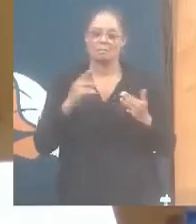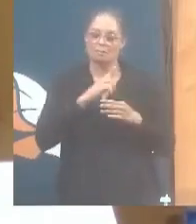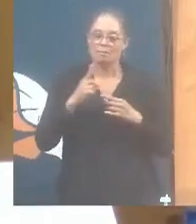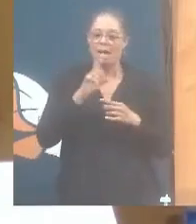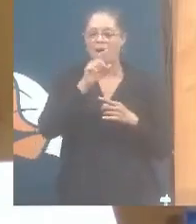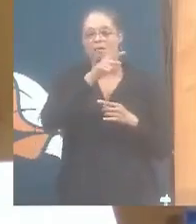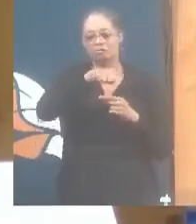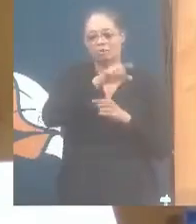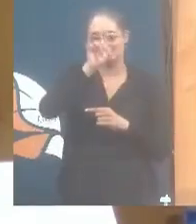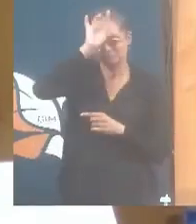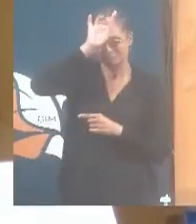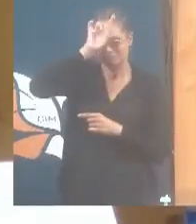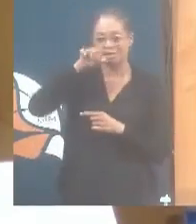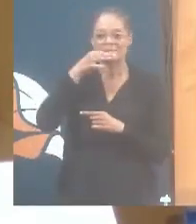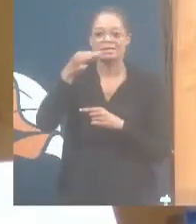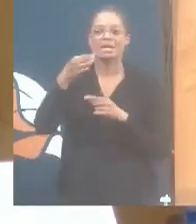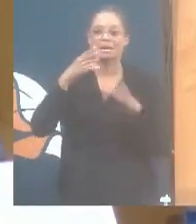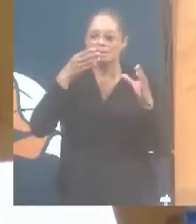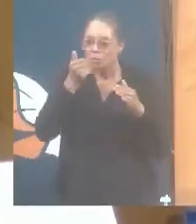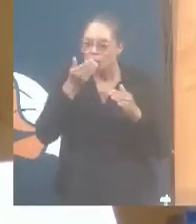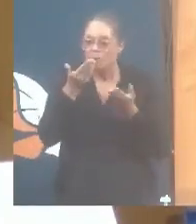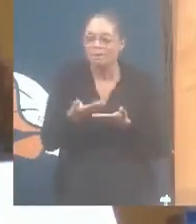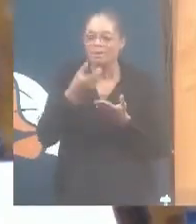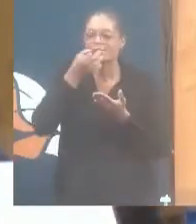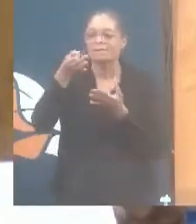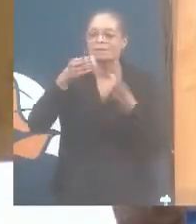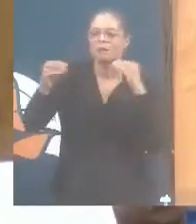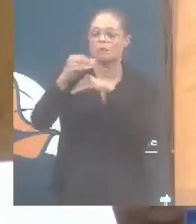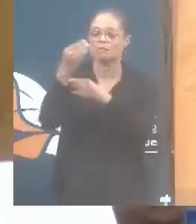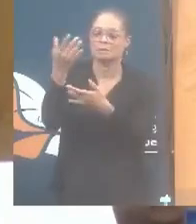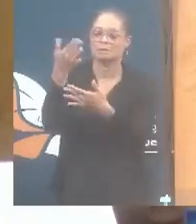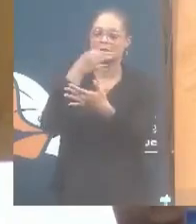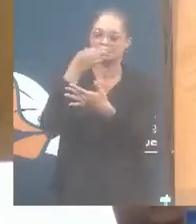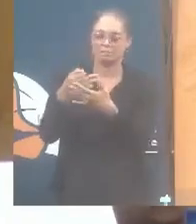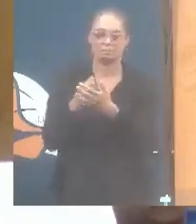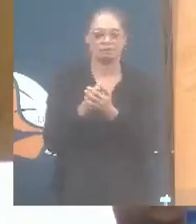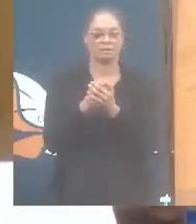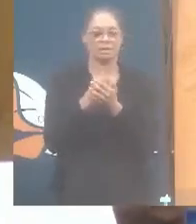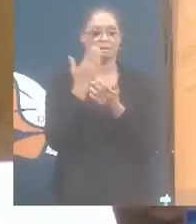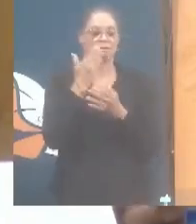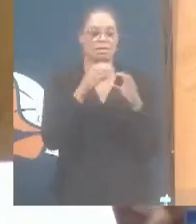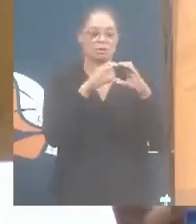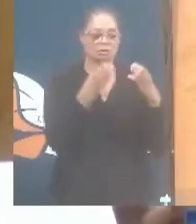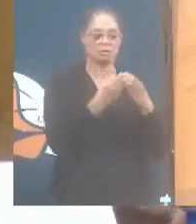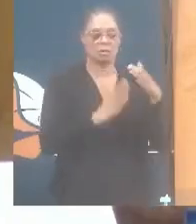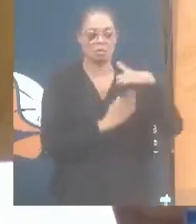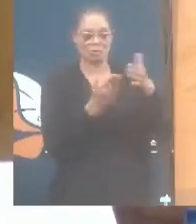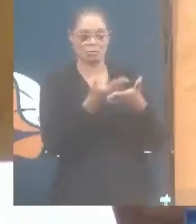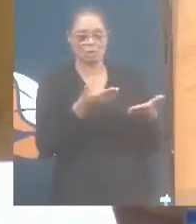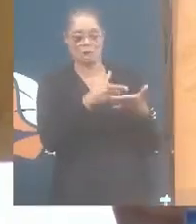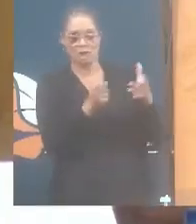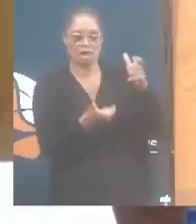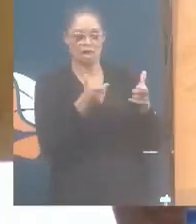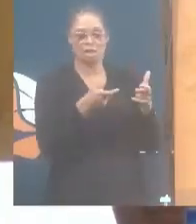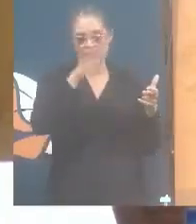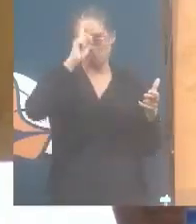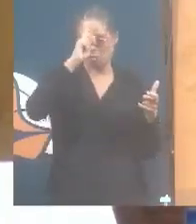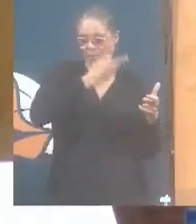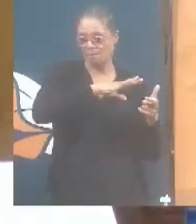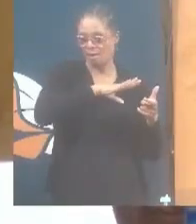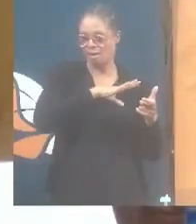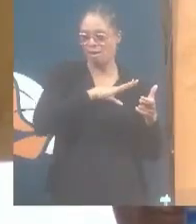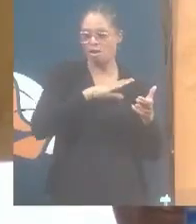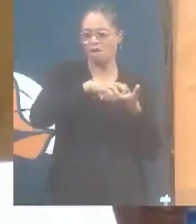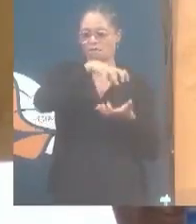déni pour dire au peuple martiniquais, eh bien, si la collectivité, si les comptes sont dans cette situation, c'est parce qu'il y a une